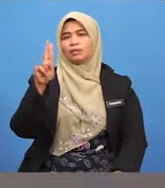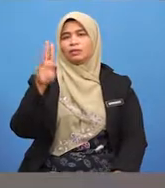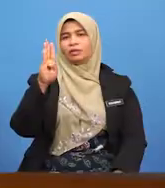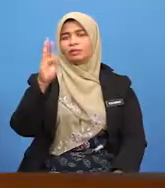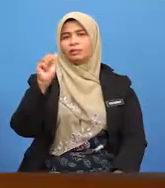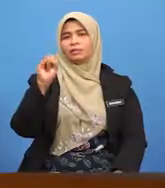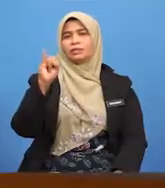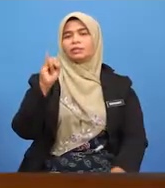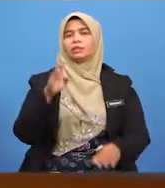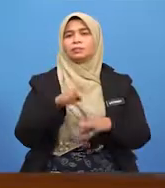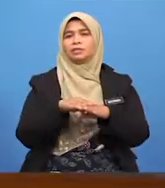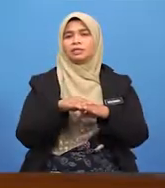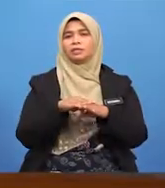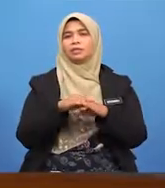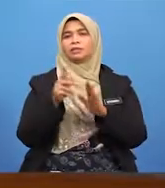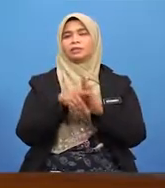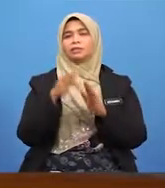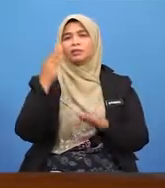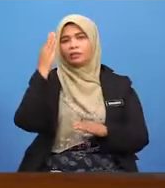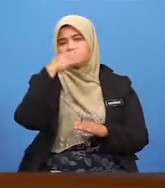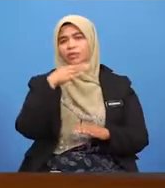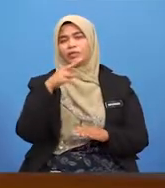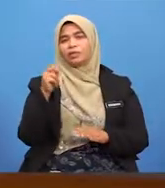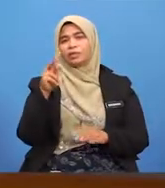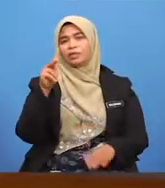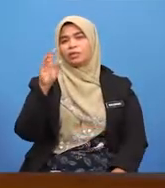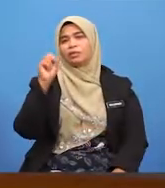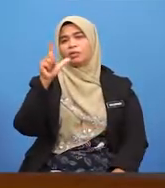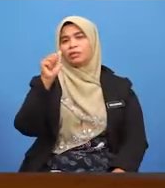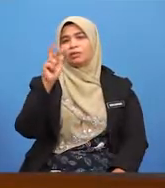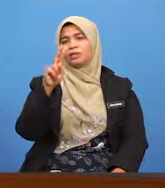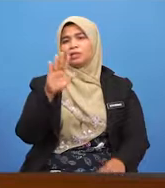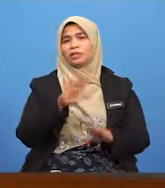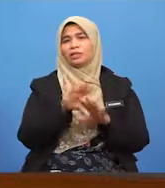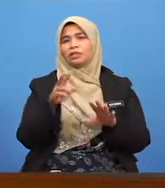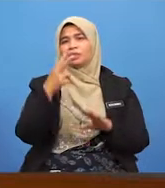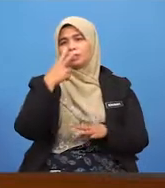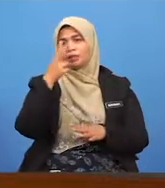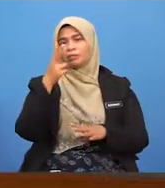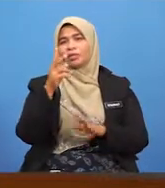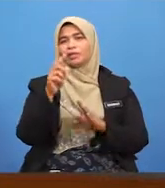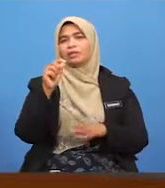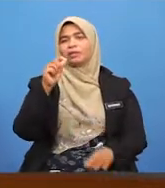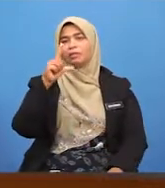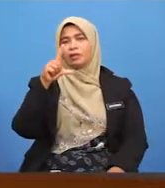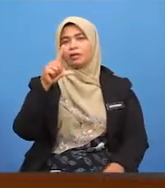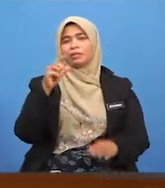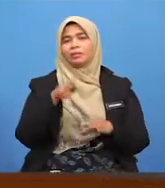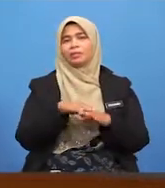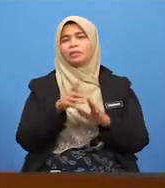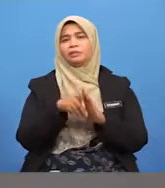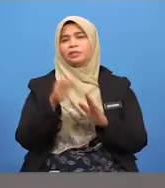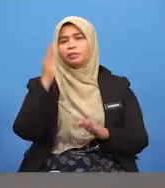permukaan Cole tidak kelihatan dan tidak nampak tebal pada permukaan